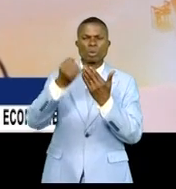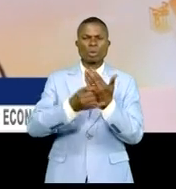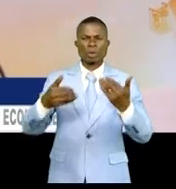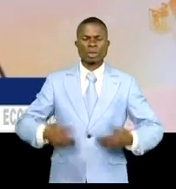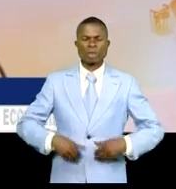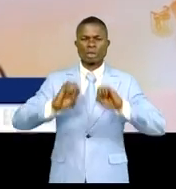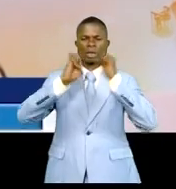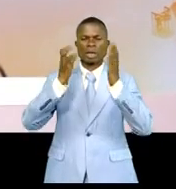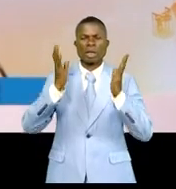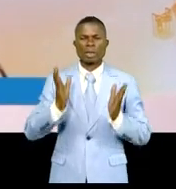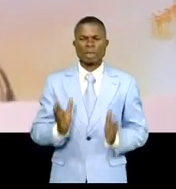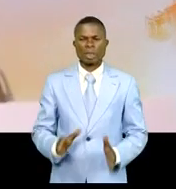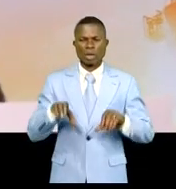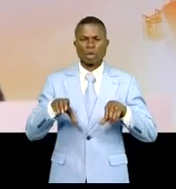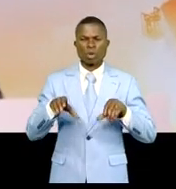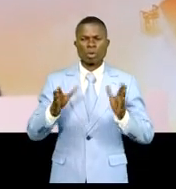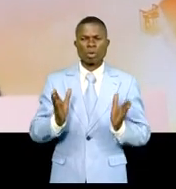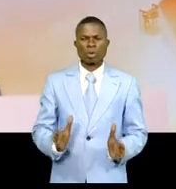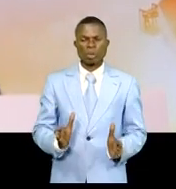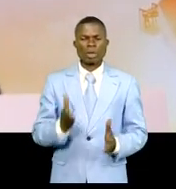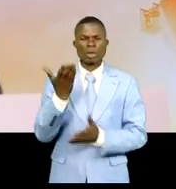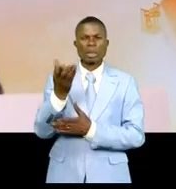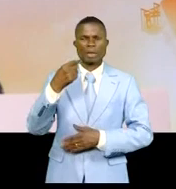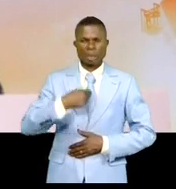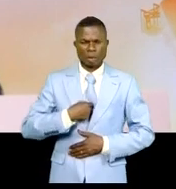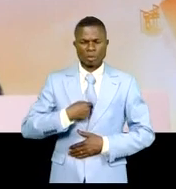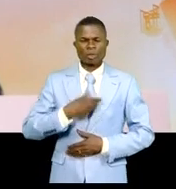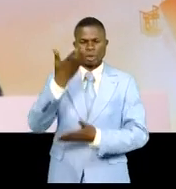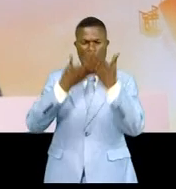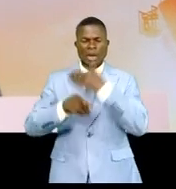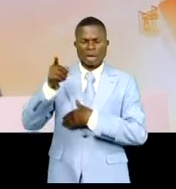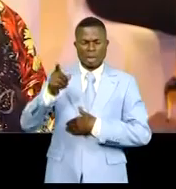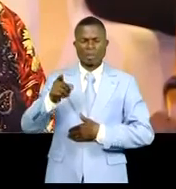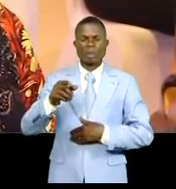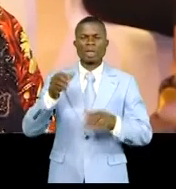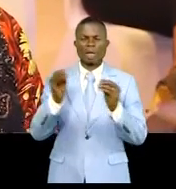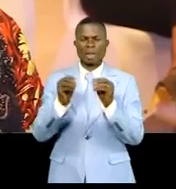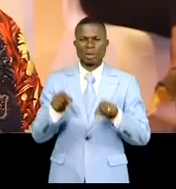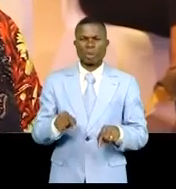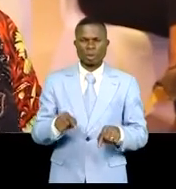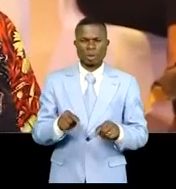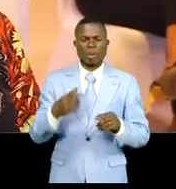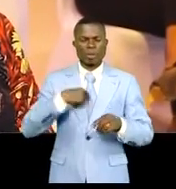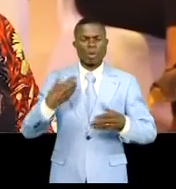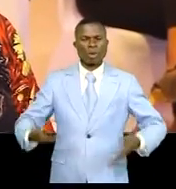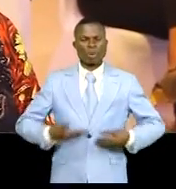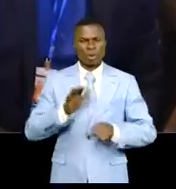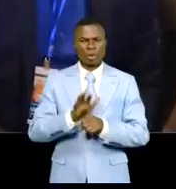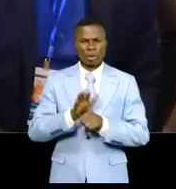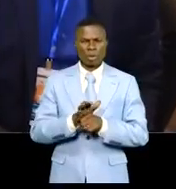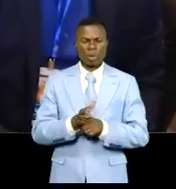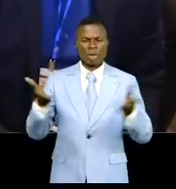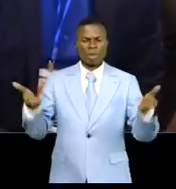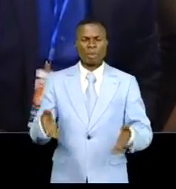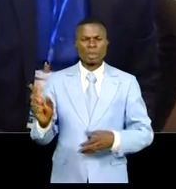jeunes entrepreneurs congolais, m'a demandé de le représenter à ses assises. Je me réjouis d'être parmi